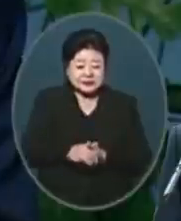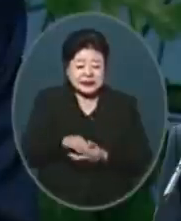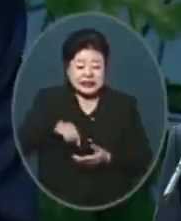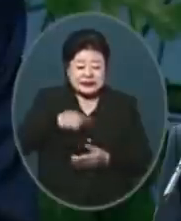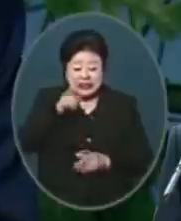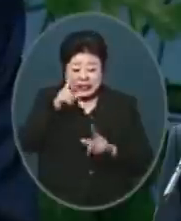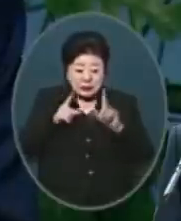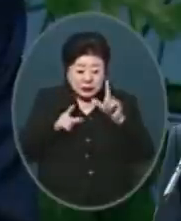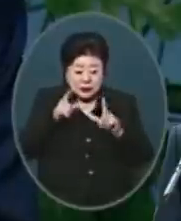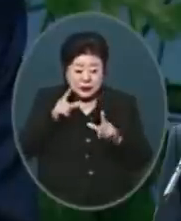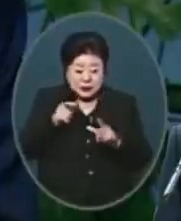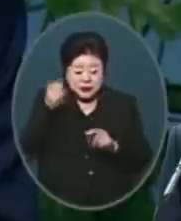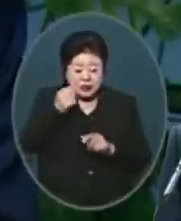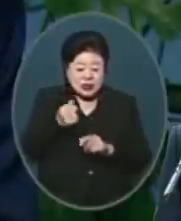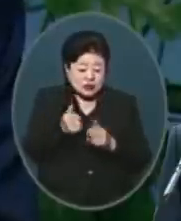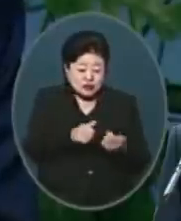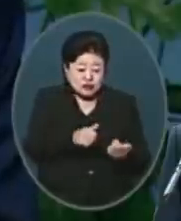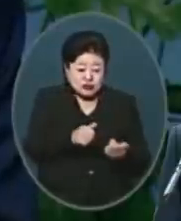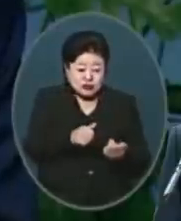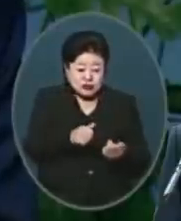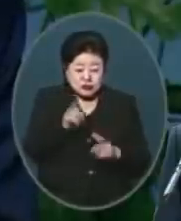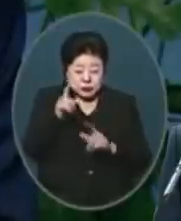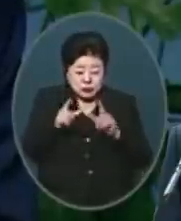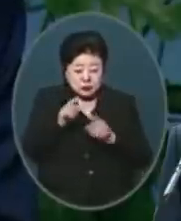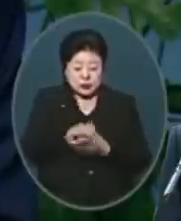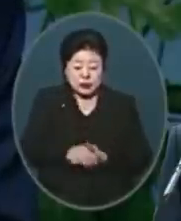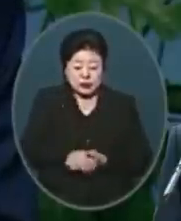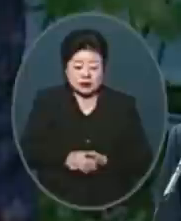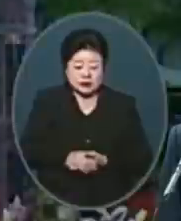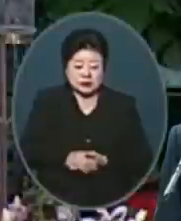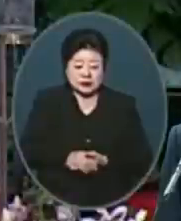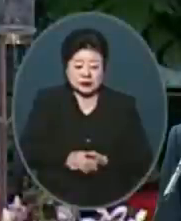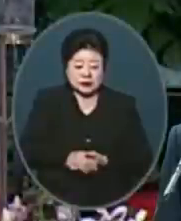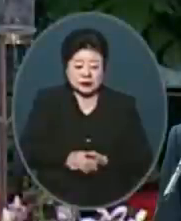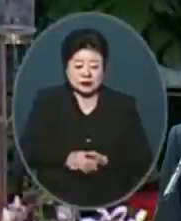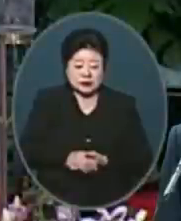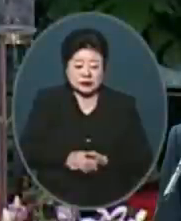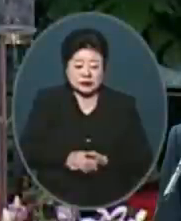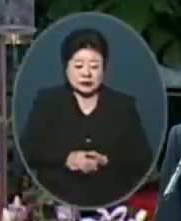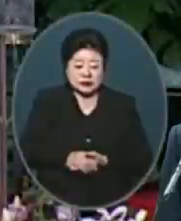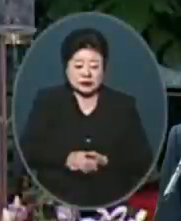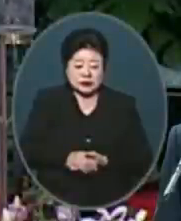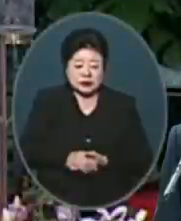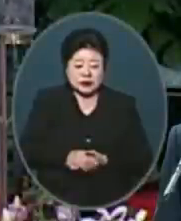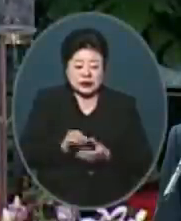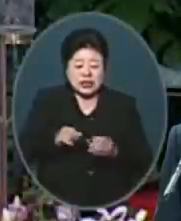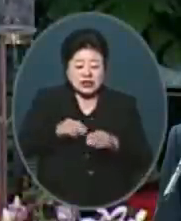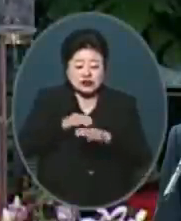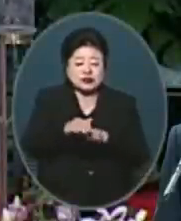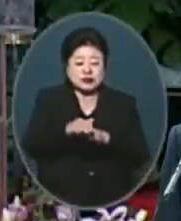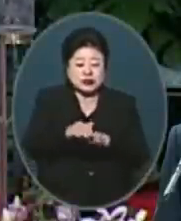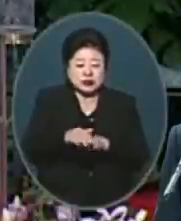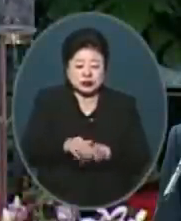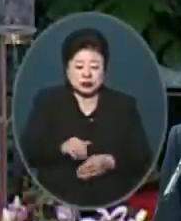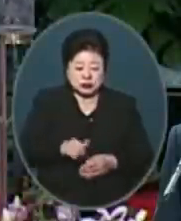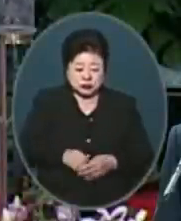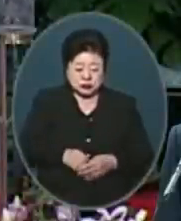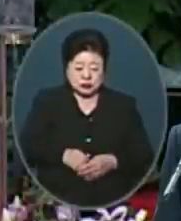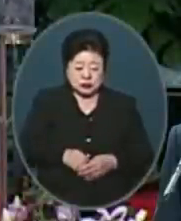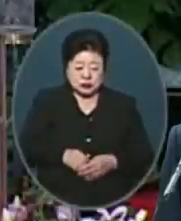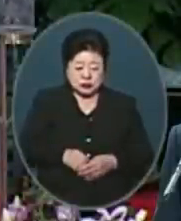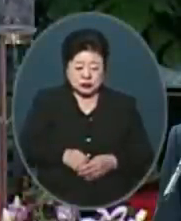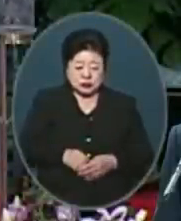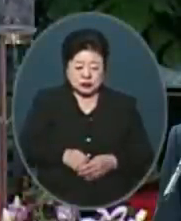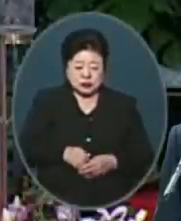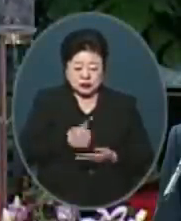자화상은 영이 죽은 자화상이겠습니다. 무신론자요, 인본주의자, 유물론자.